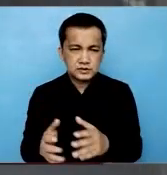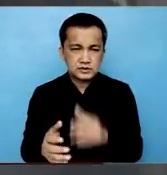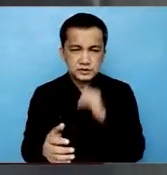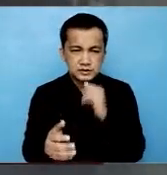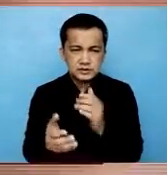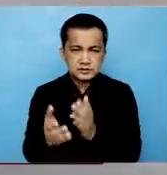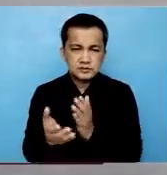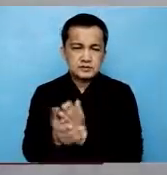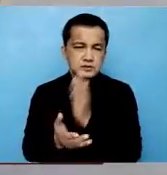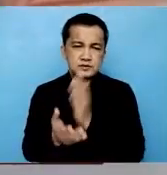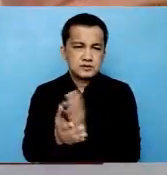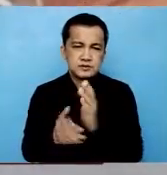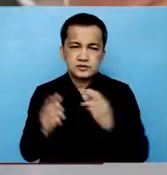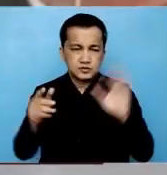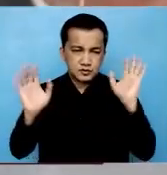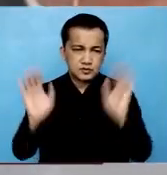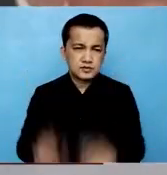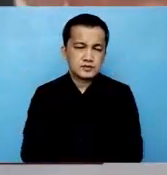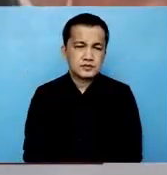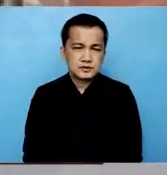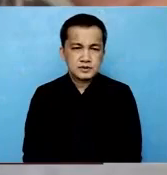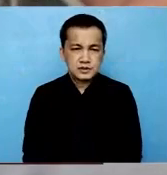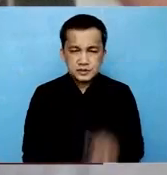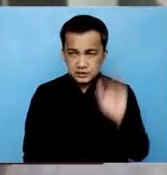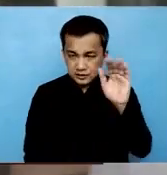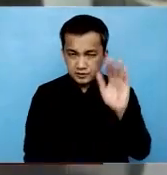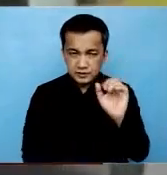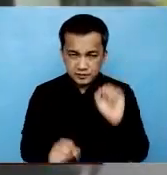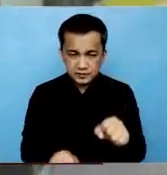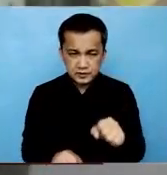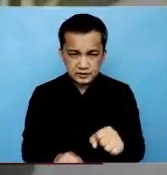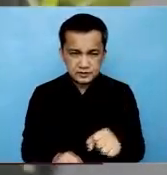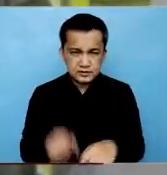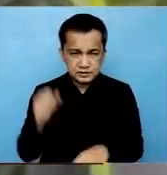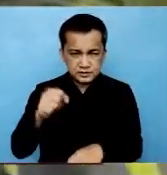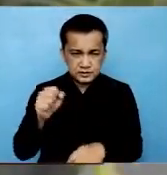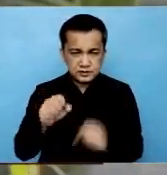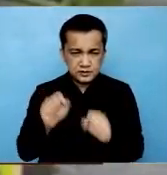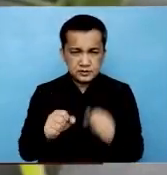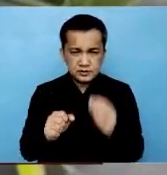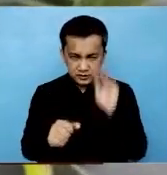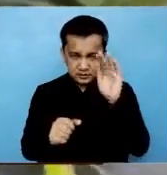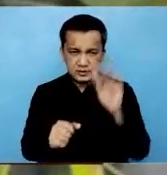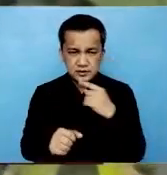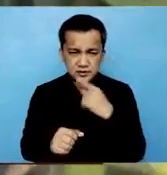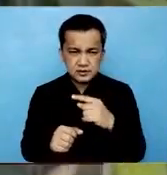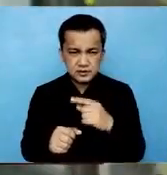susuko. Iaapin na pa po ba? Pwede pa pa yan? Yes, meron ba yan? Meron pa tayo. If there is a grade of